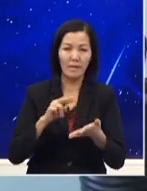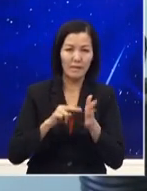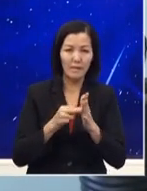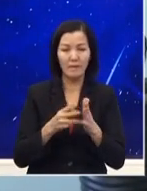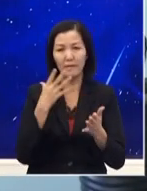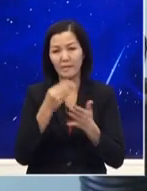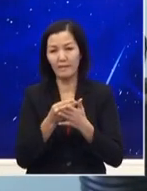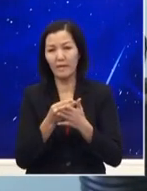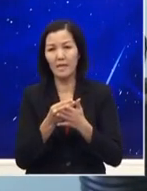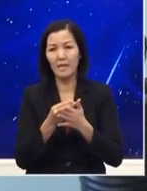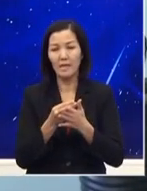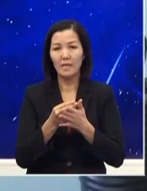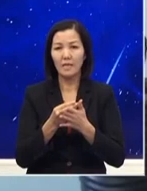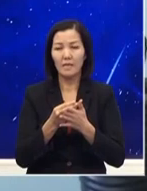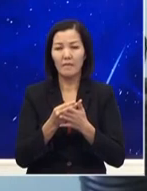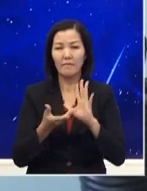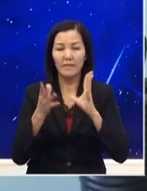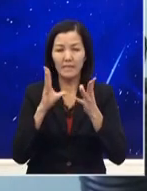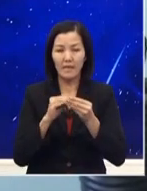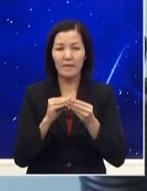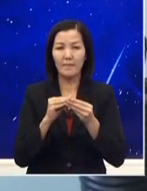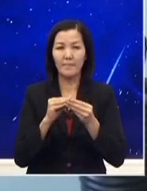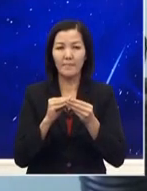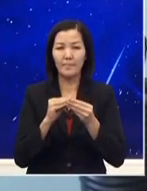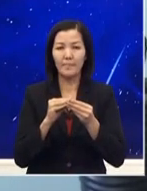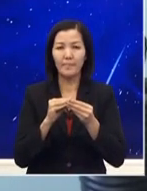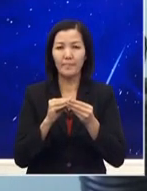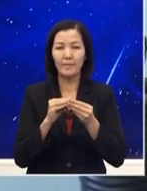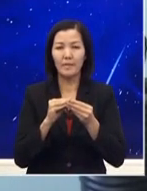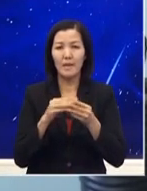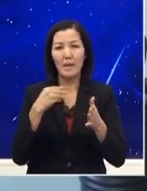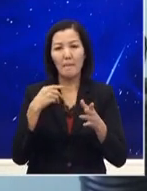какие-то свою жизнь в целом, ну, допустим, какими-то